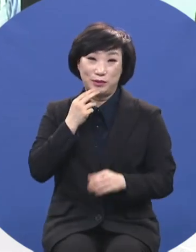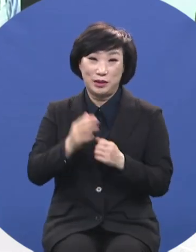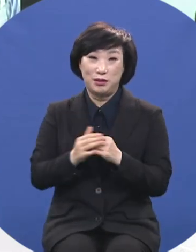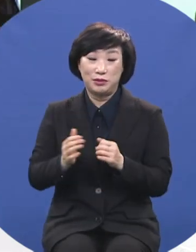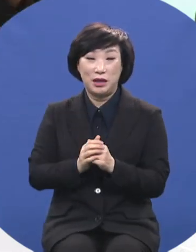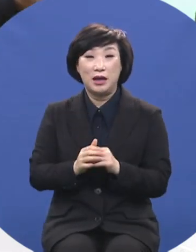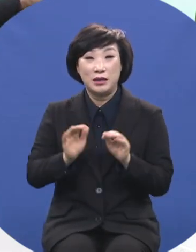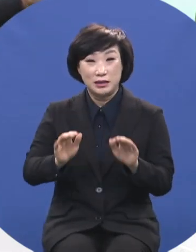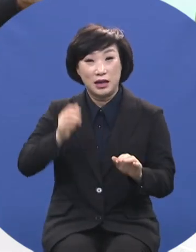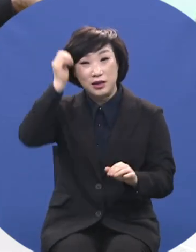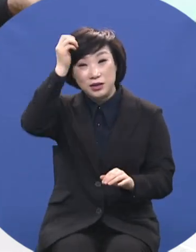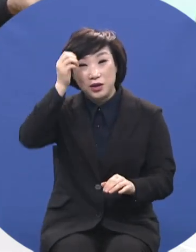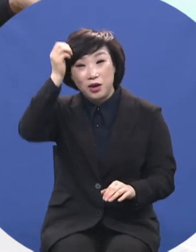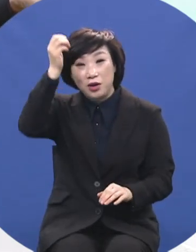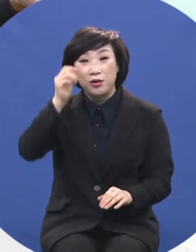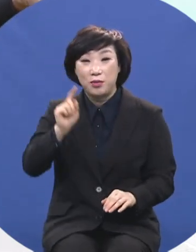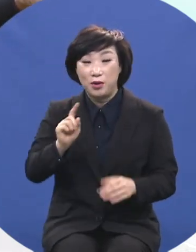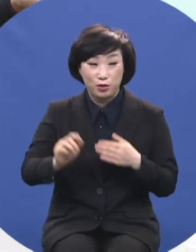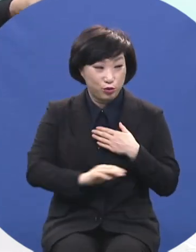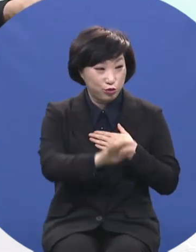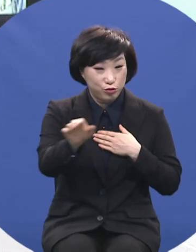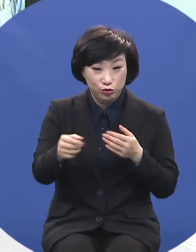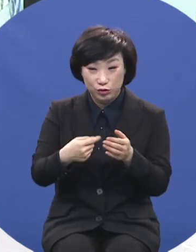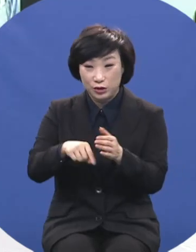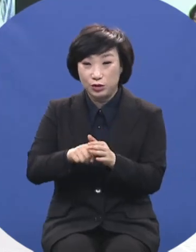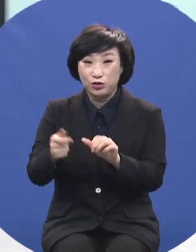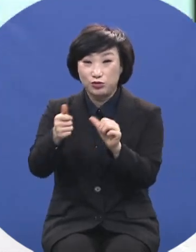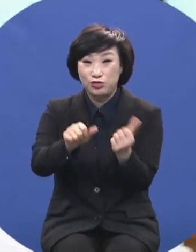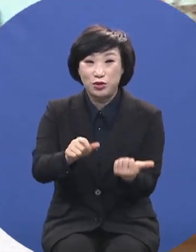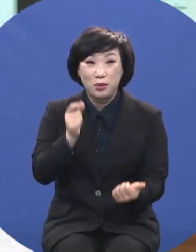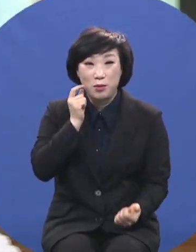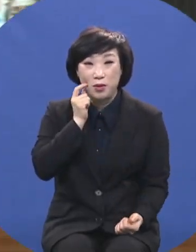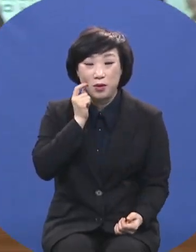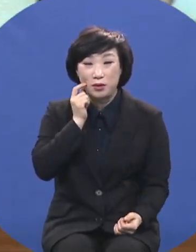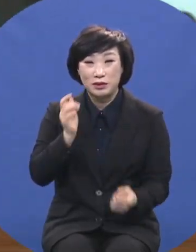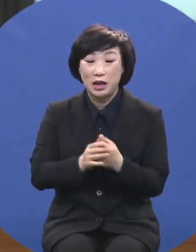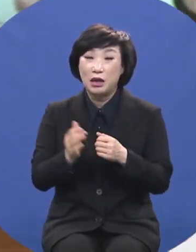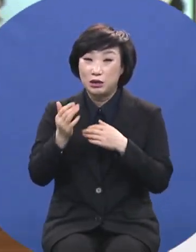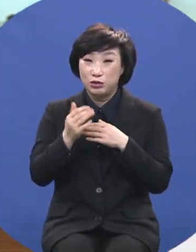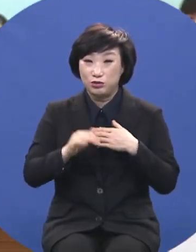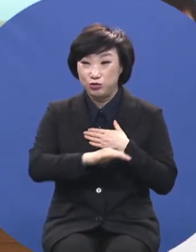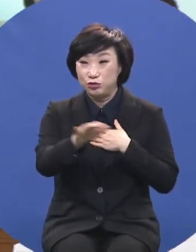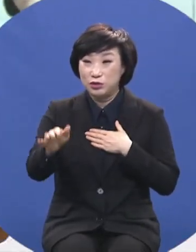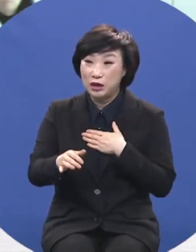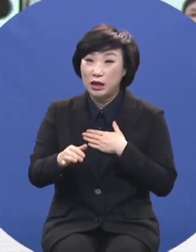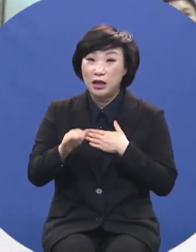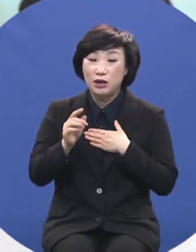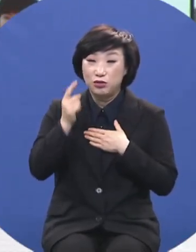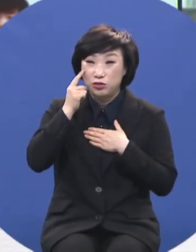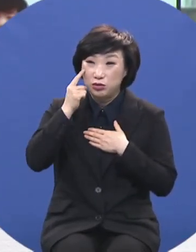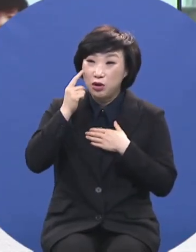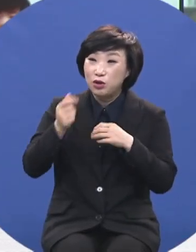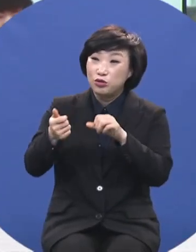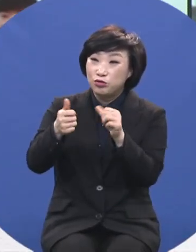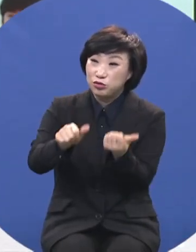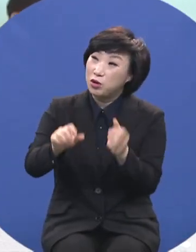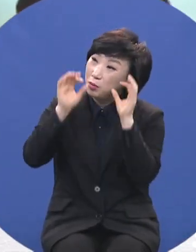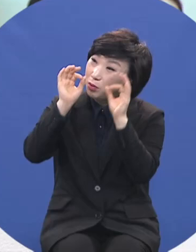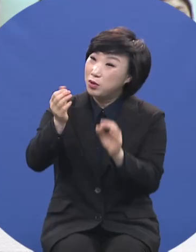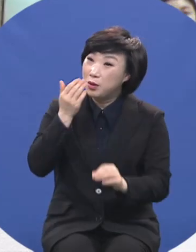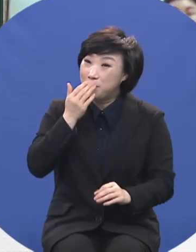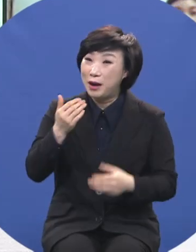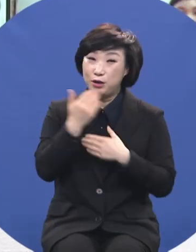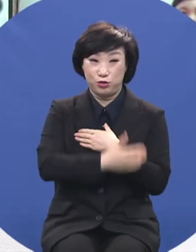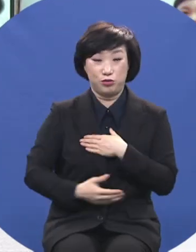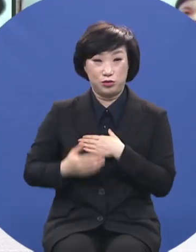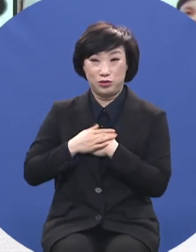영은 우리를 위해 죽을 수가 없어. 그래도 우리 눈으로 죽는 것을 볼 수 있는